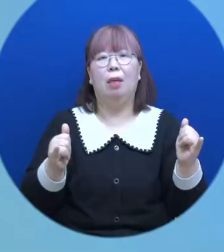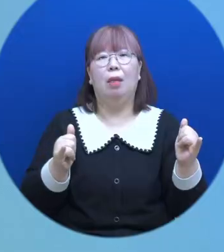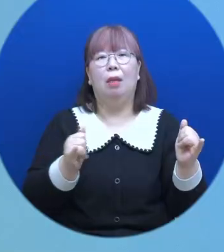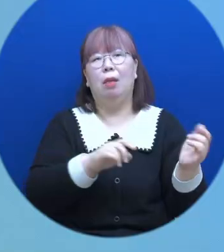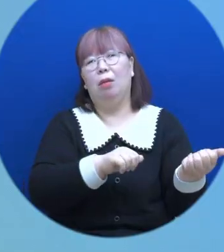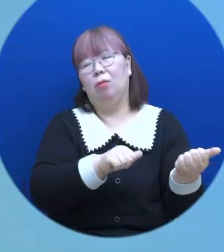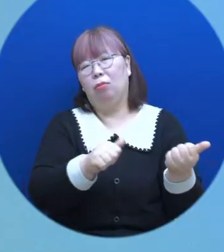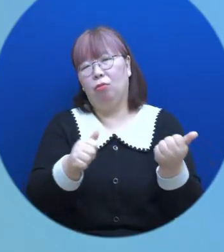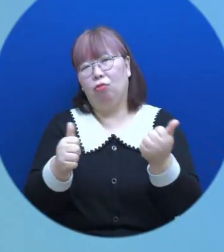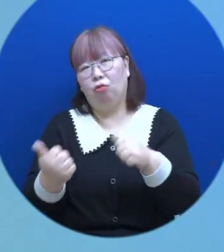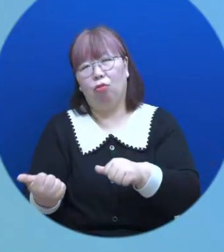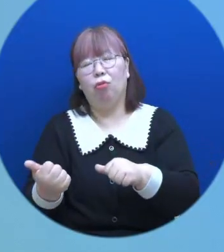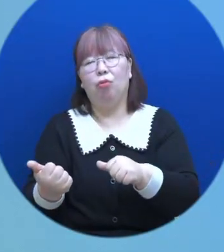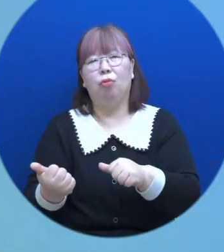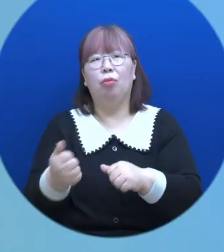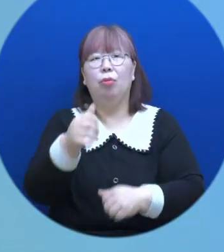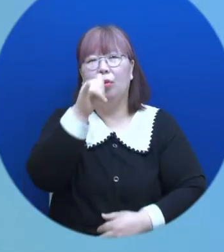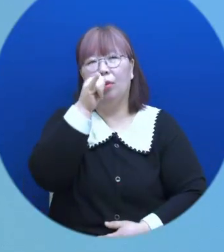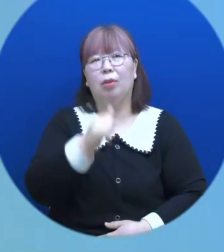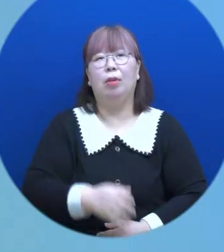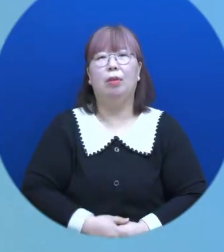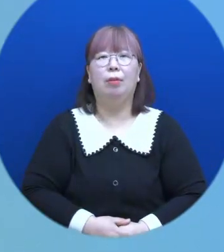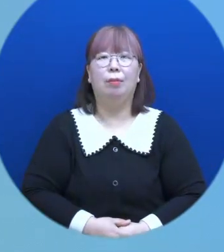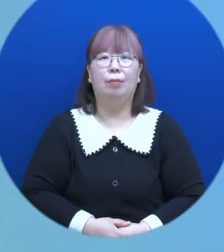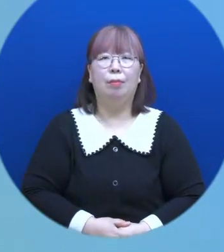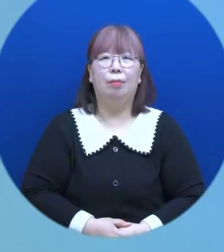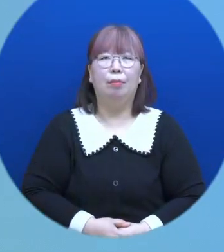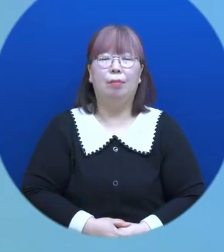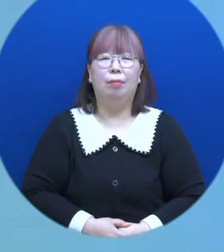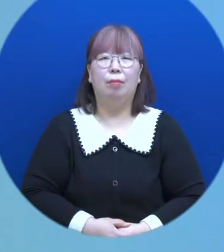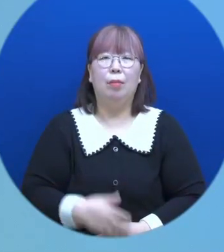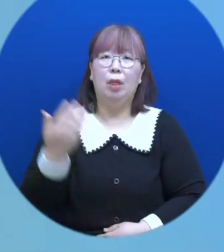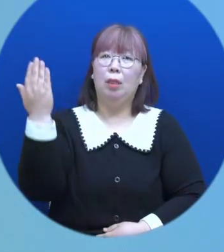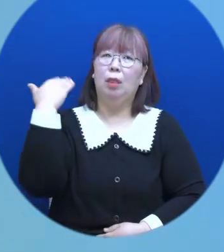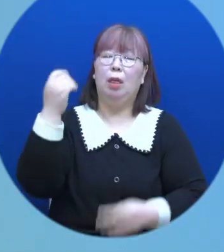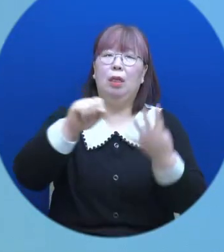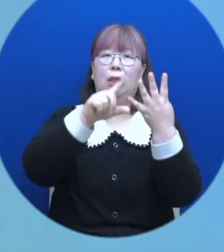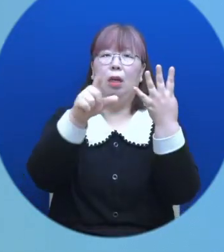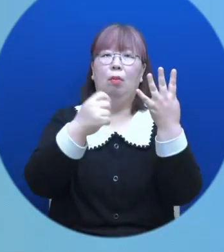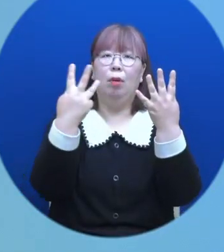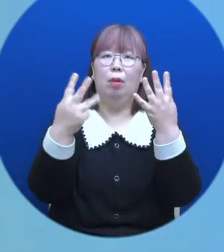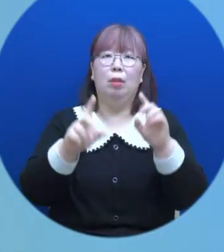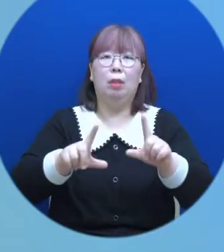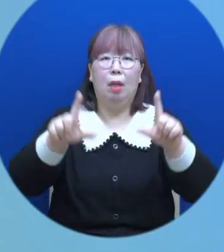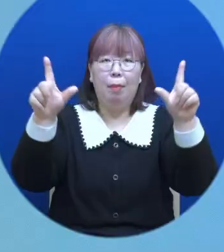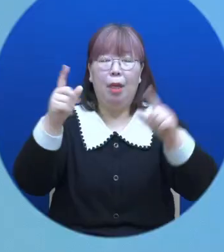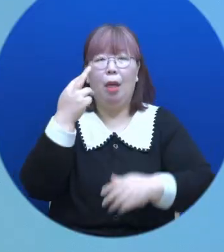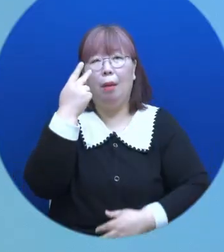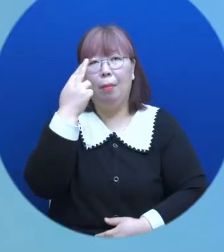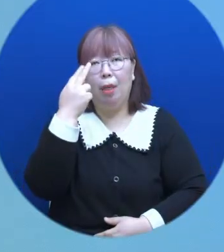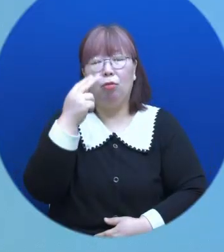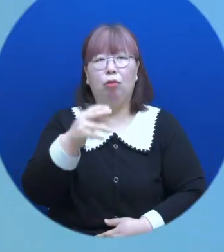살상을 당하고 죽어가고 있으니까요. 지난 4월 3일 날 미국의